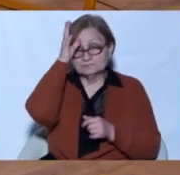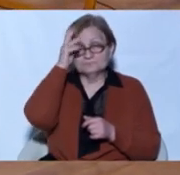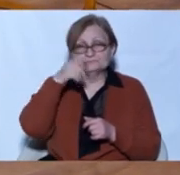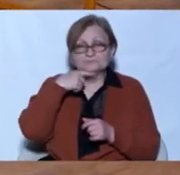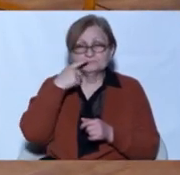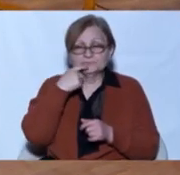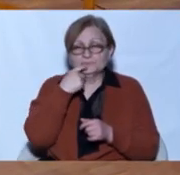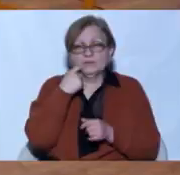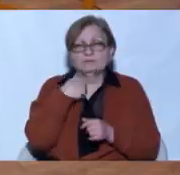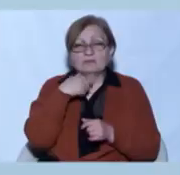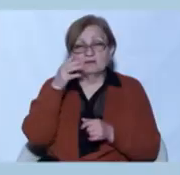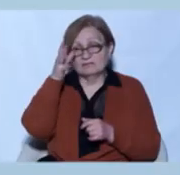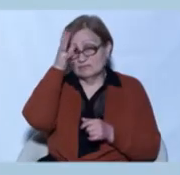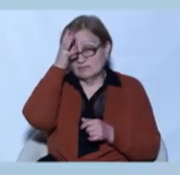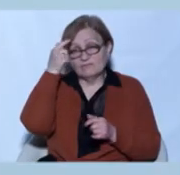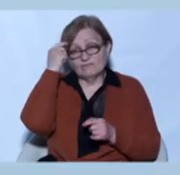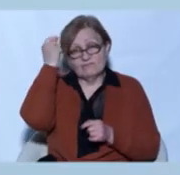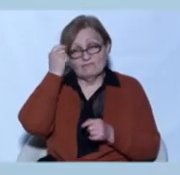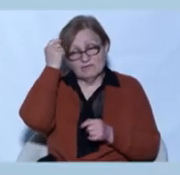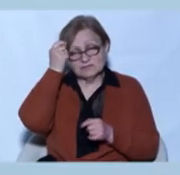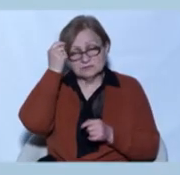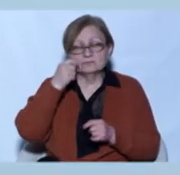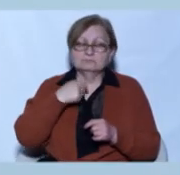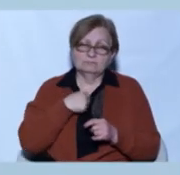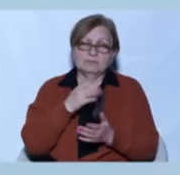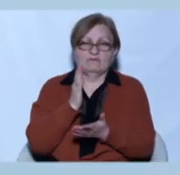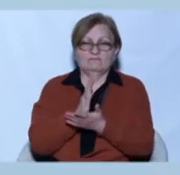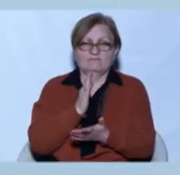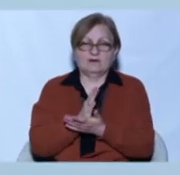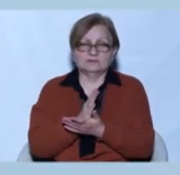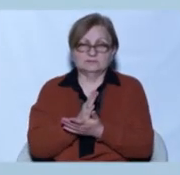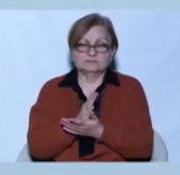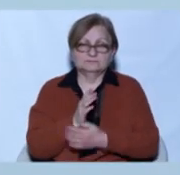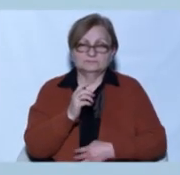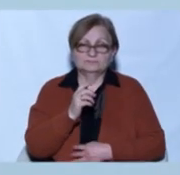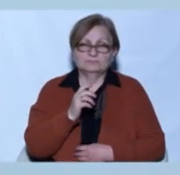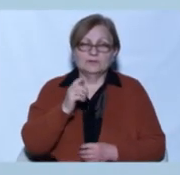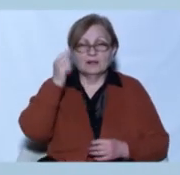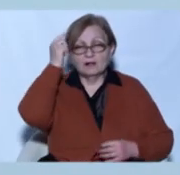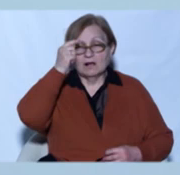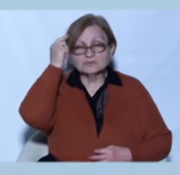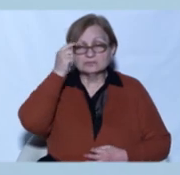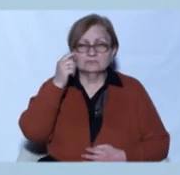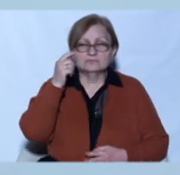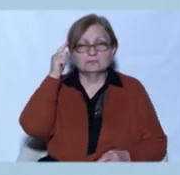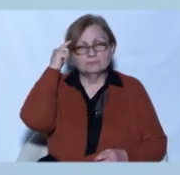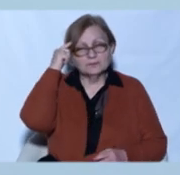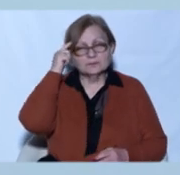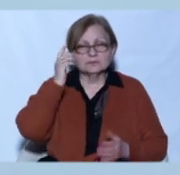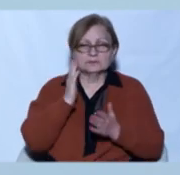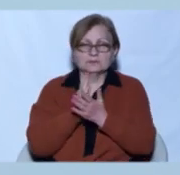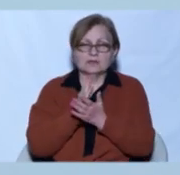მე ვაზროვნებ მაშასადამე ვარსებობ. ესე იგი, ნახეთ, აზროვნება, ფიქრი ყოფილა